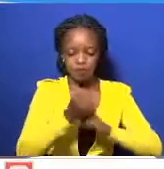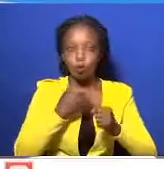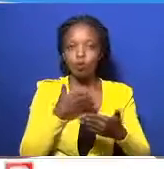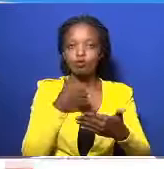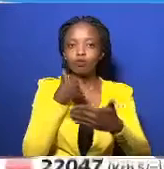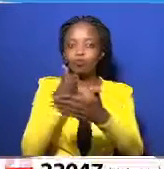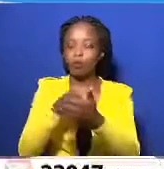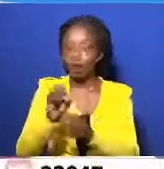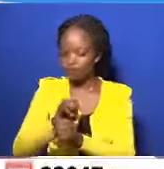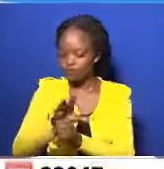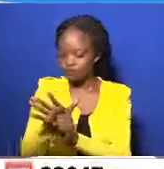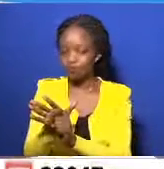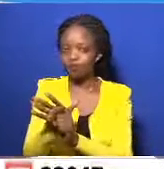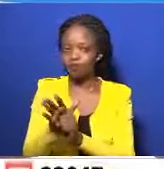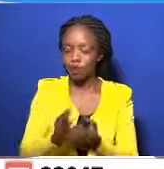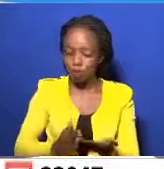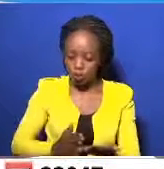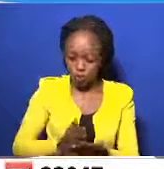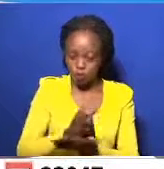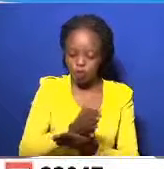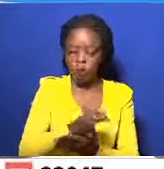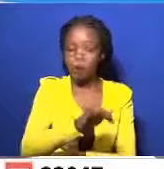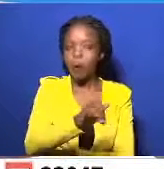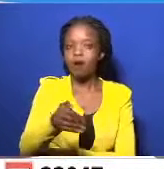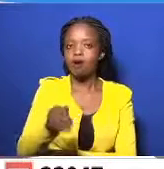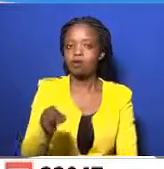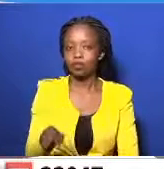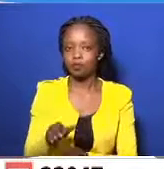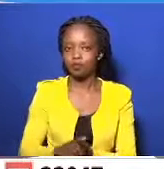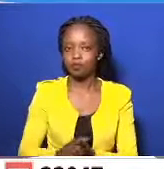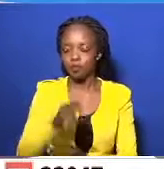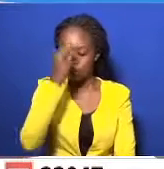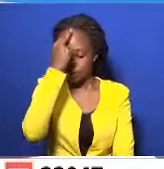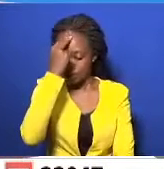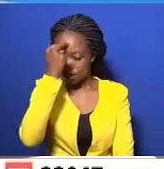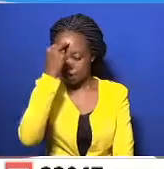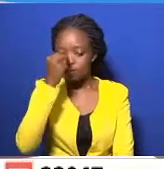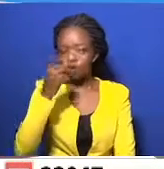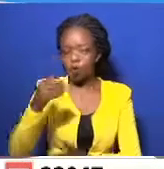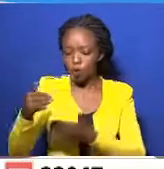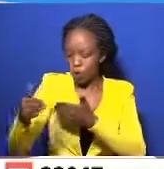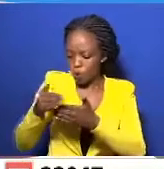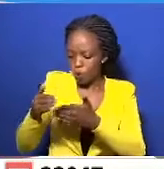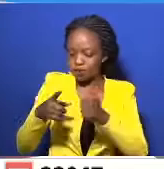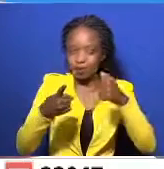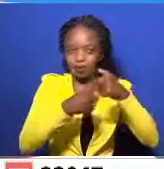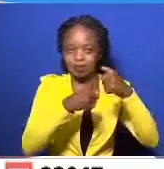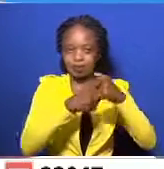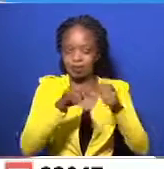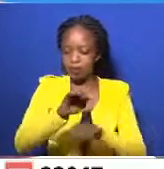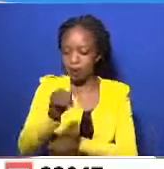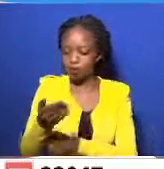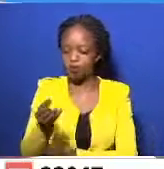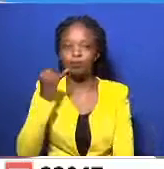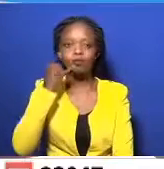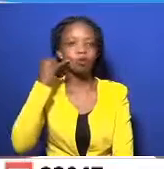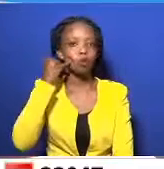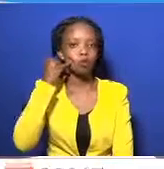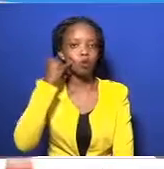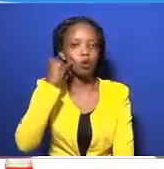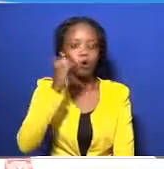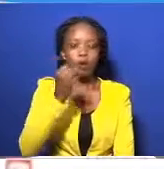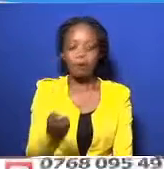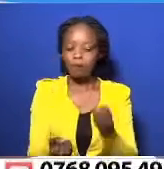ugonjwa wa COVID-19 kuingia katika kaunti hiyo. Kaunti ya Narok inapakana na kaunti sita ambazo ni Nakuru,